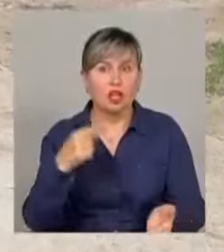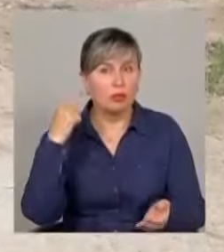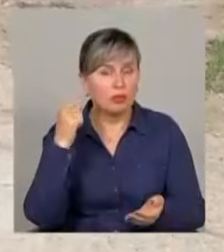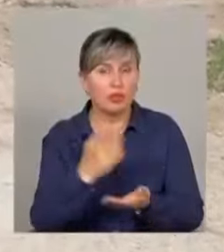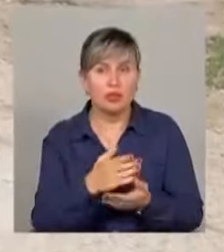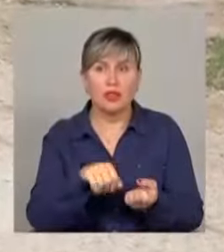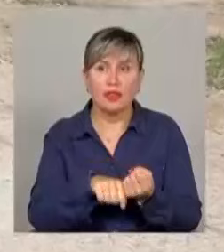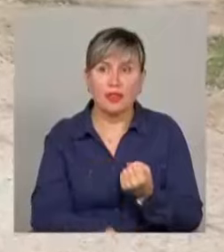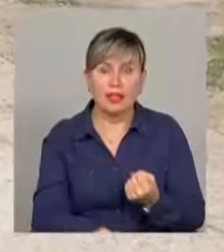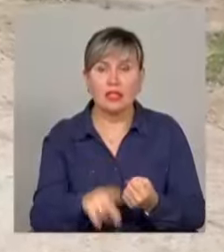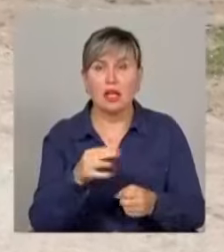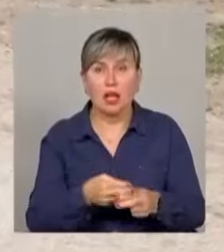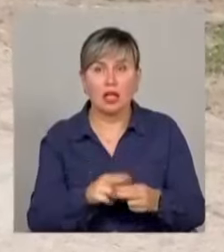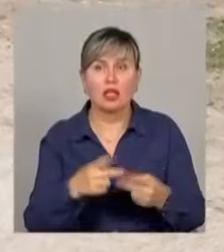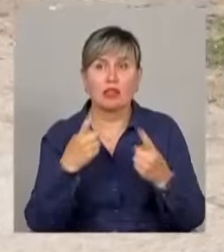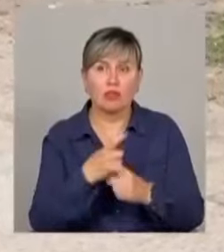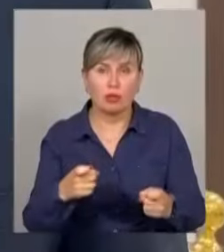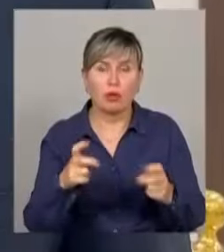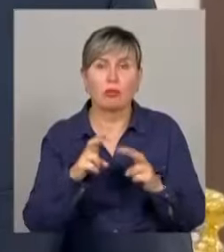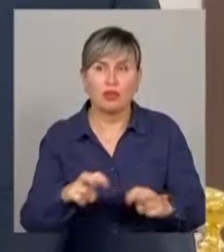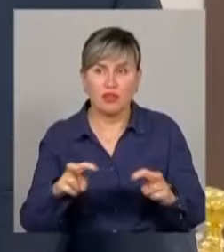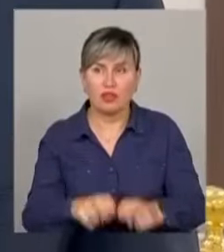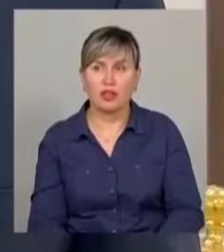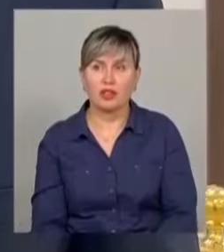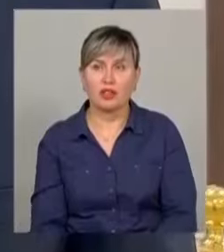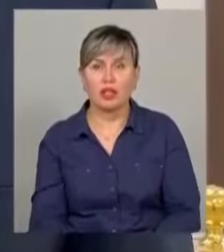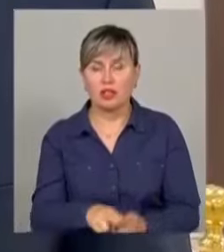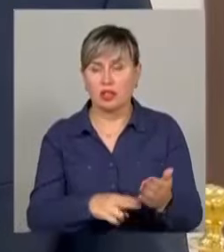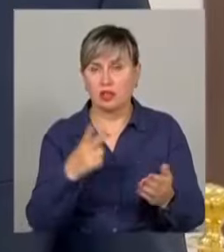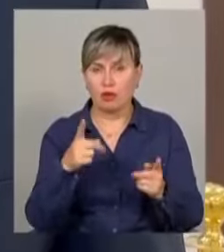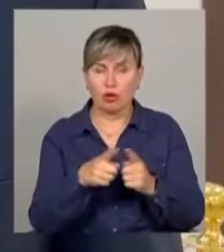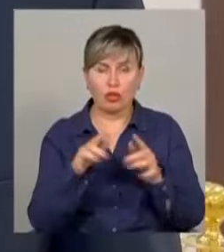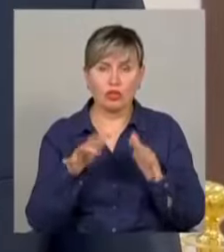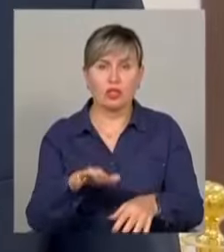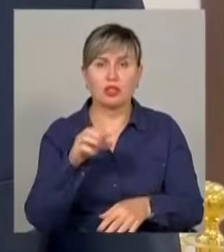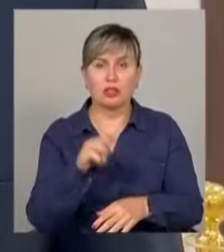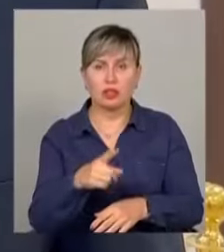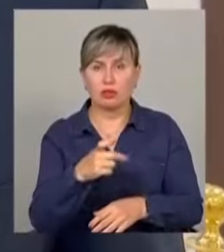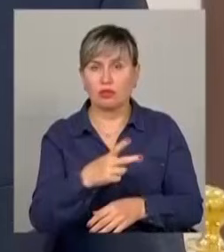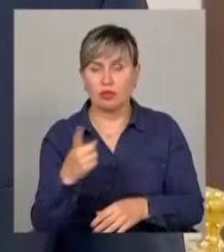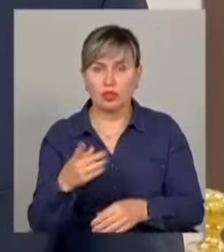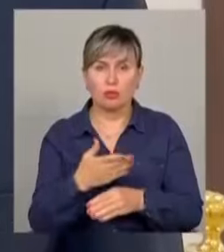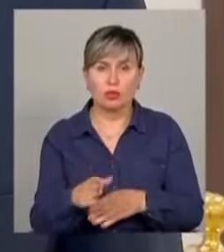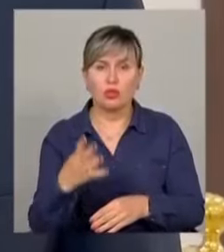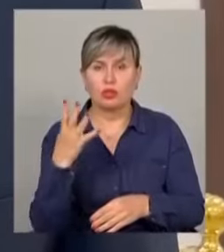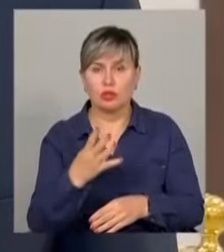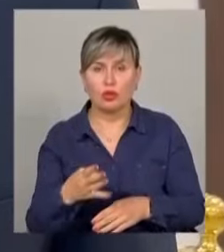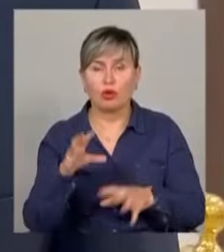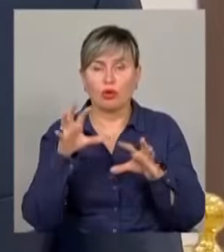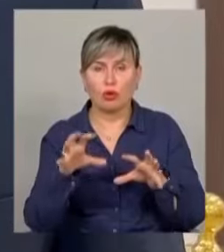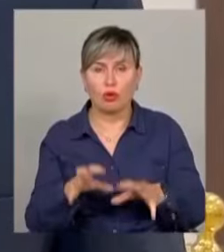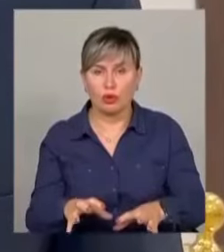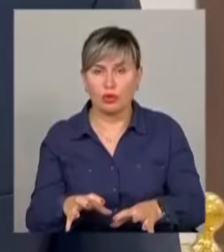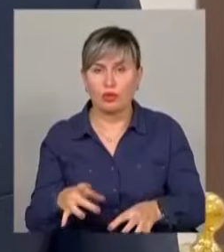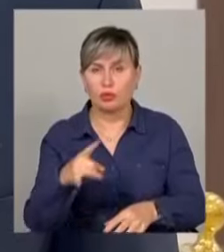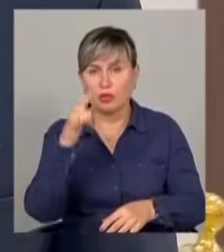момент насилия. Но и эта информация проверяется. Зарегистрируем два уголовных дела по статье 121 части 4 Уголовного кодекса Республики Казахстан.